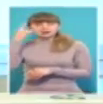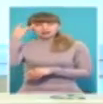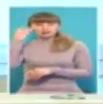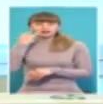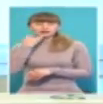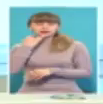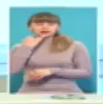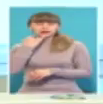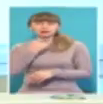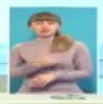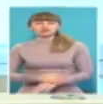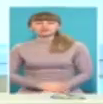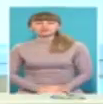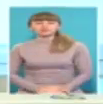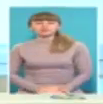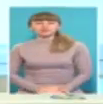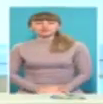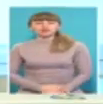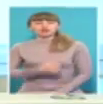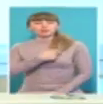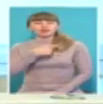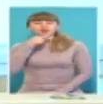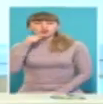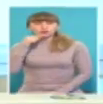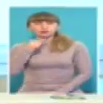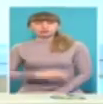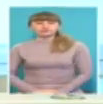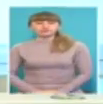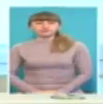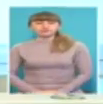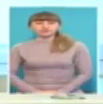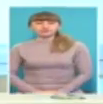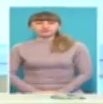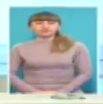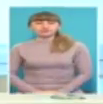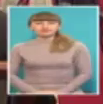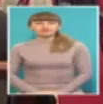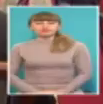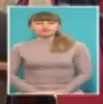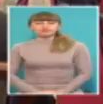Верховного суда и международные эксперты России, Белоруссии и Германии.